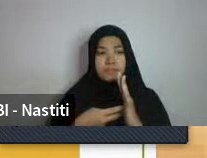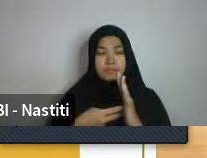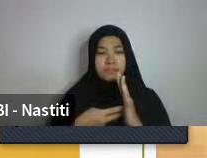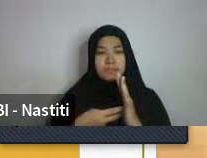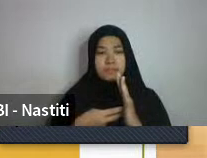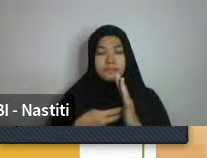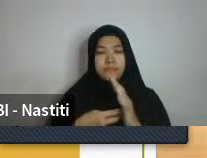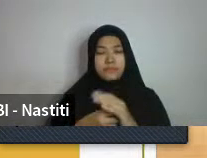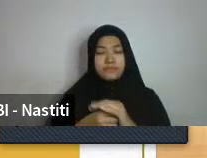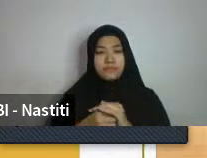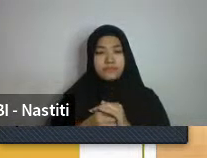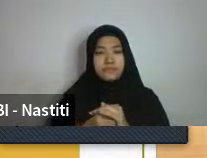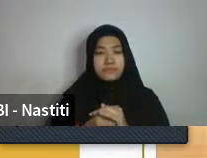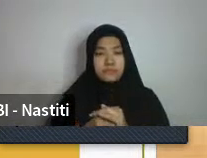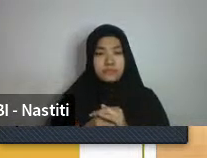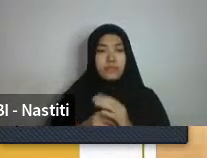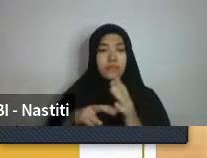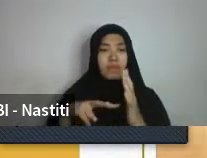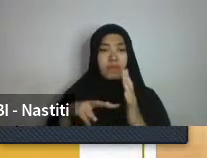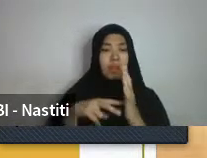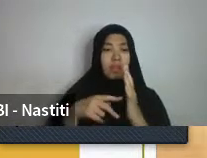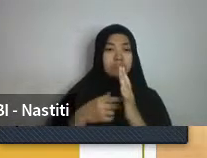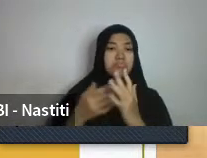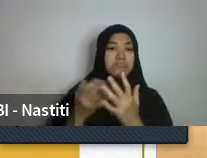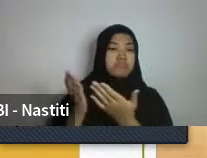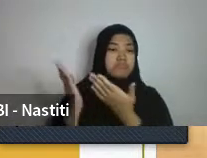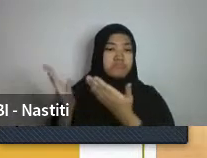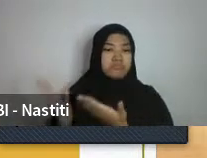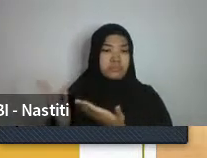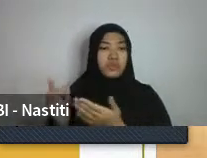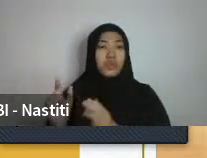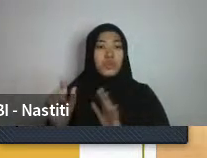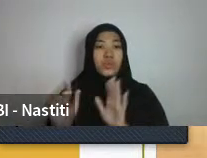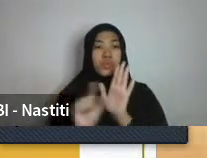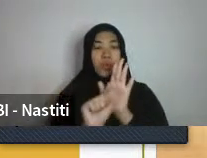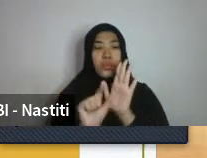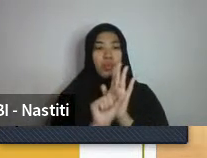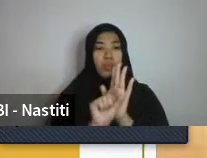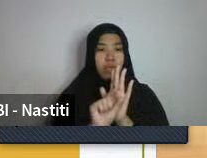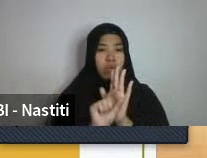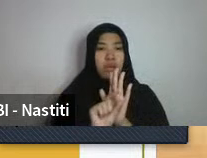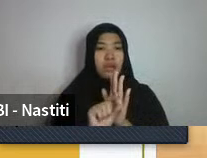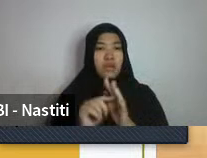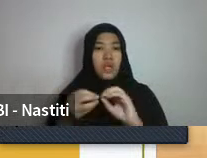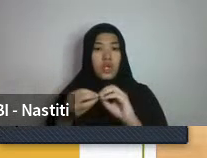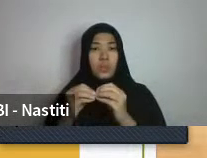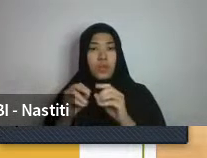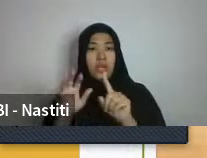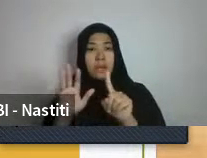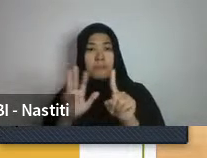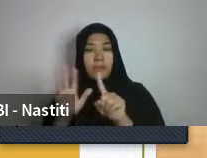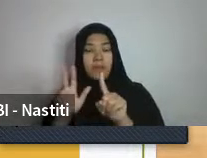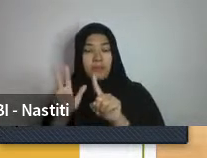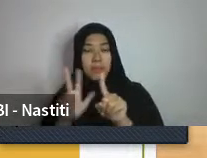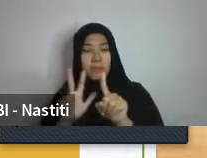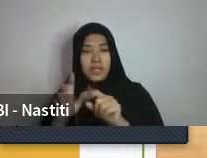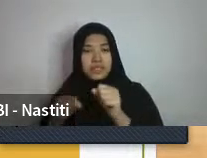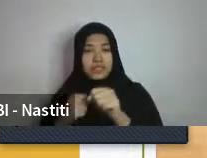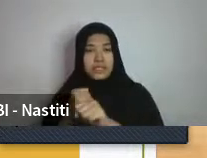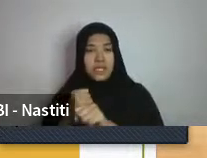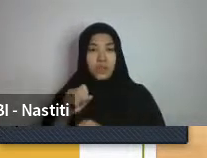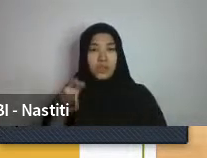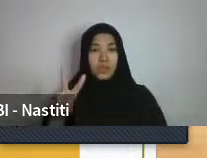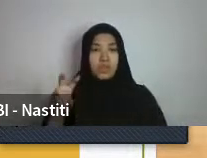kalau di Undang-Undang Kesehatan Jiwa bahwa yang disebut sehat jiwa itu adalah orang yang bisa berkembang secara fisik,